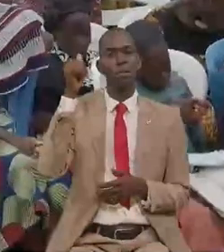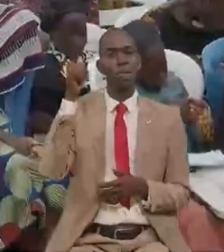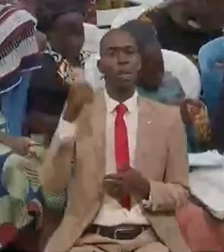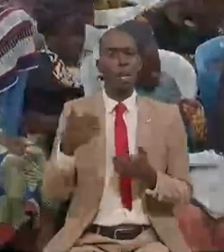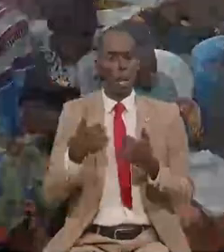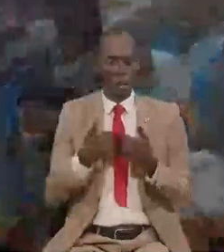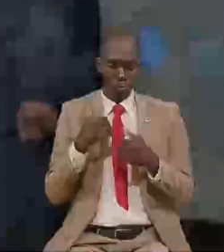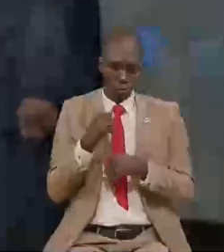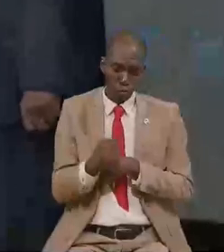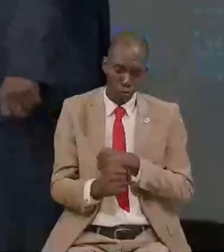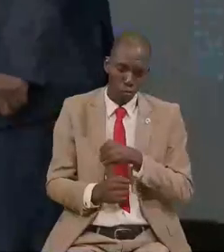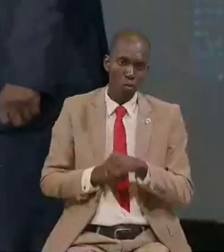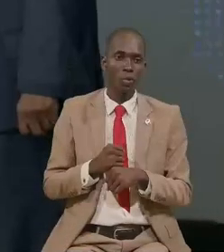lui-même,